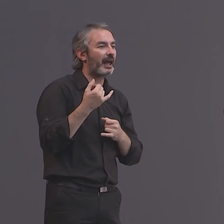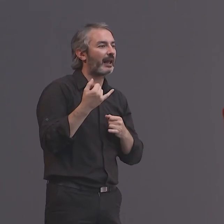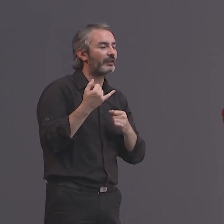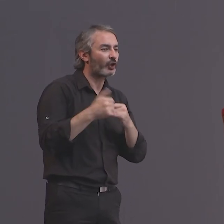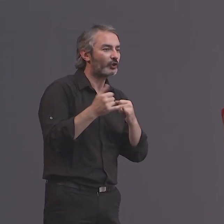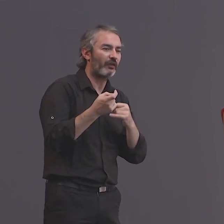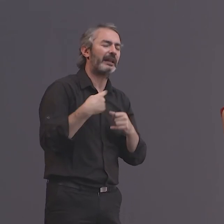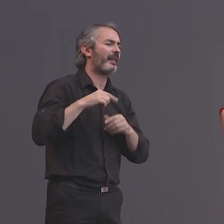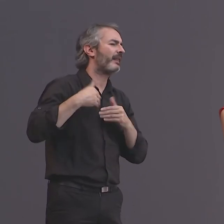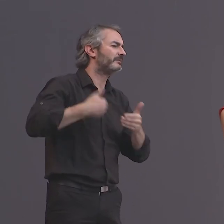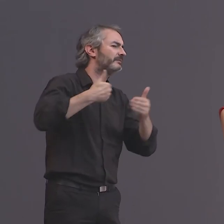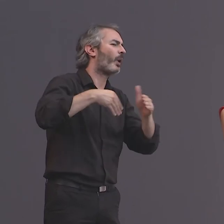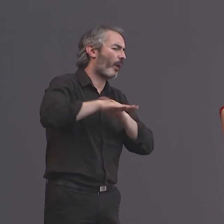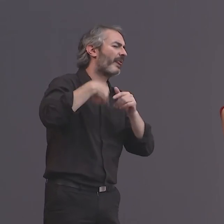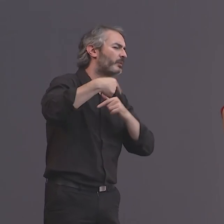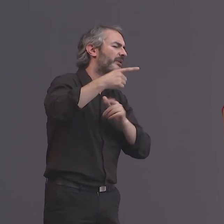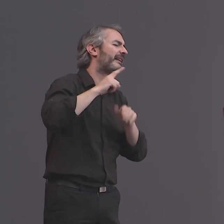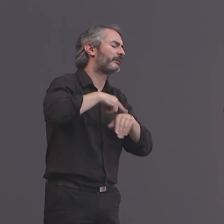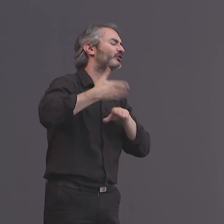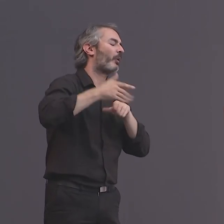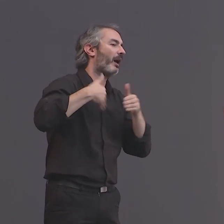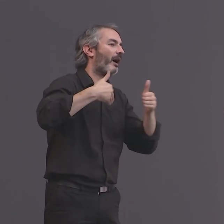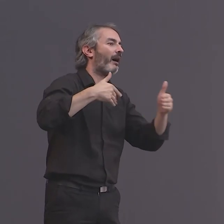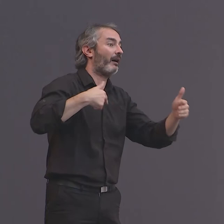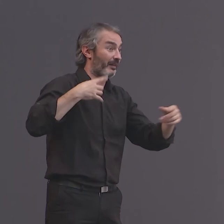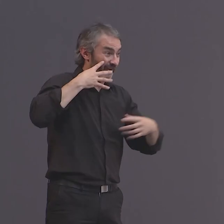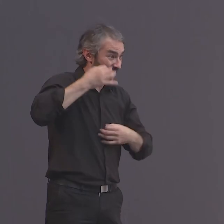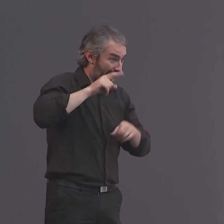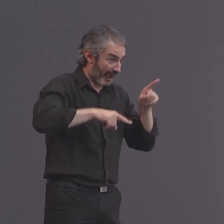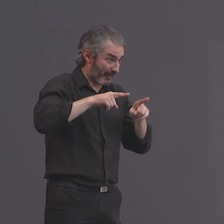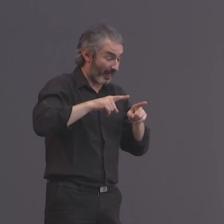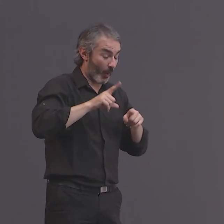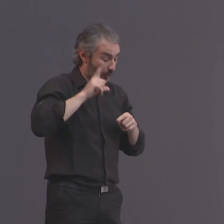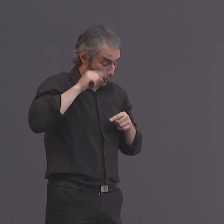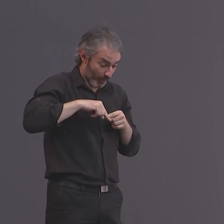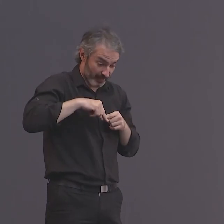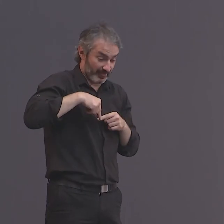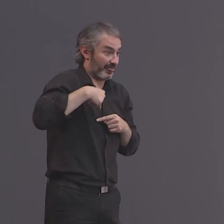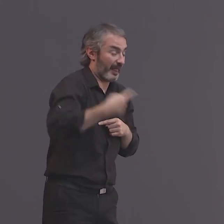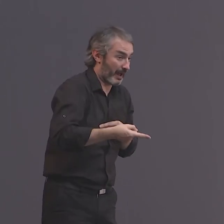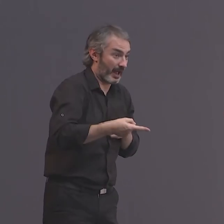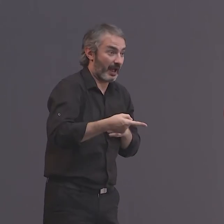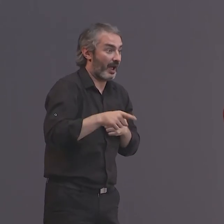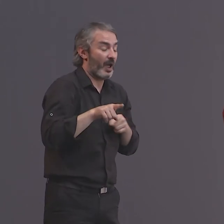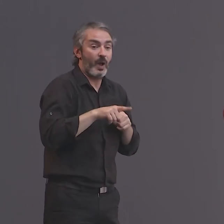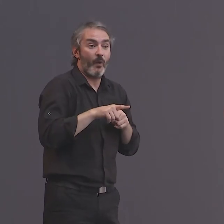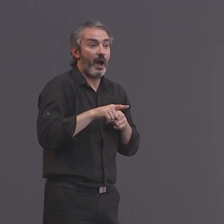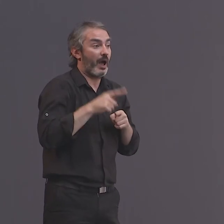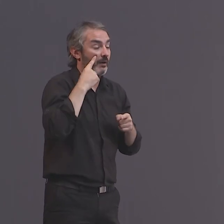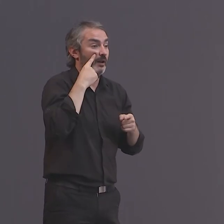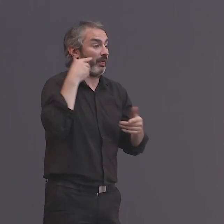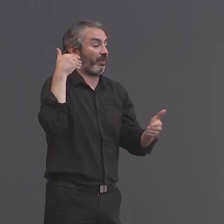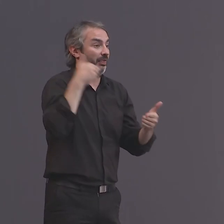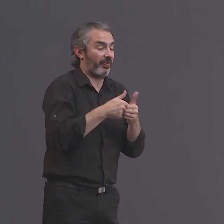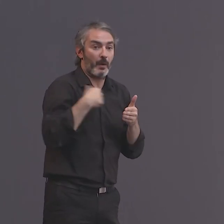diem, ja ho farem, ens queda molt temps encara. Però de vegades, o d'un dia per l'altre gairebé, se'ns presenten unes parets